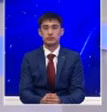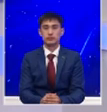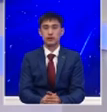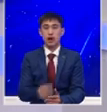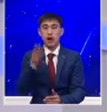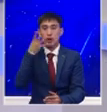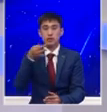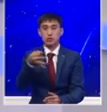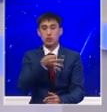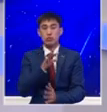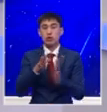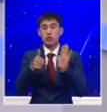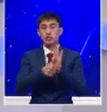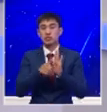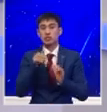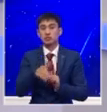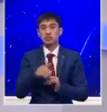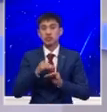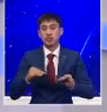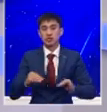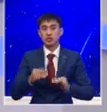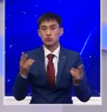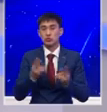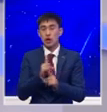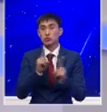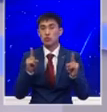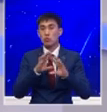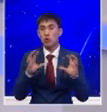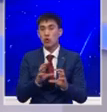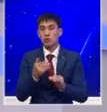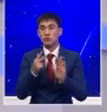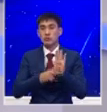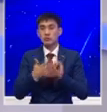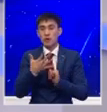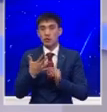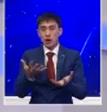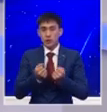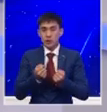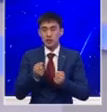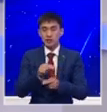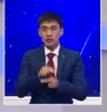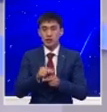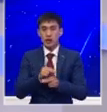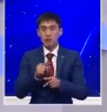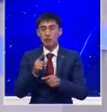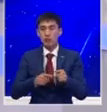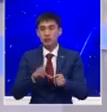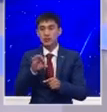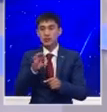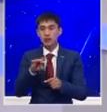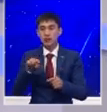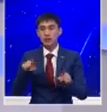в Алматинской области более 65 сся детей нуждаются в особом уходе из них 85 получают лечение в полустационарной